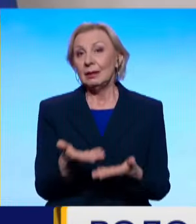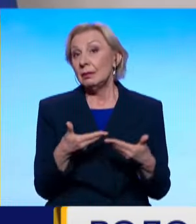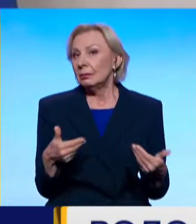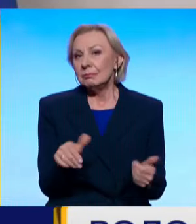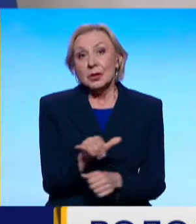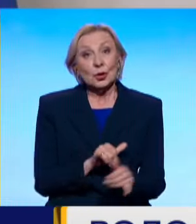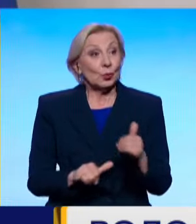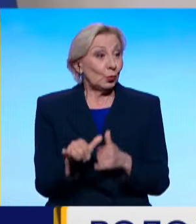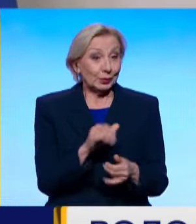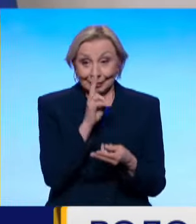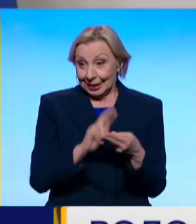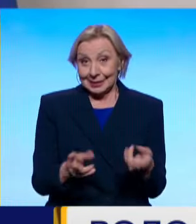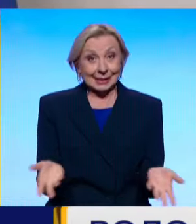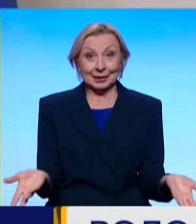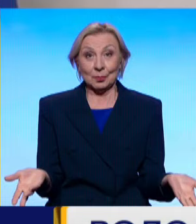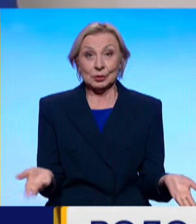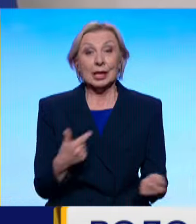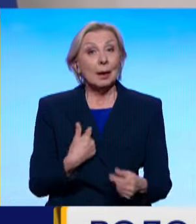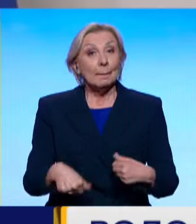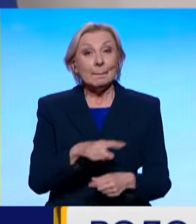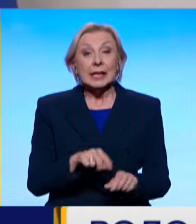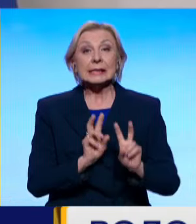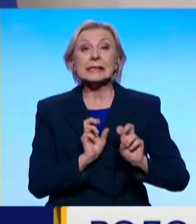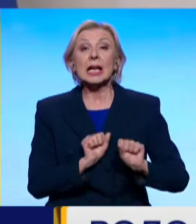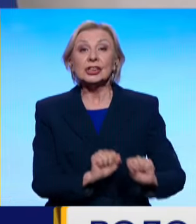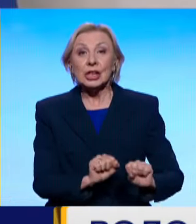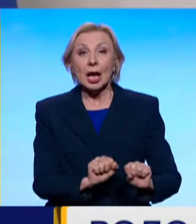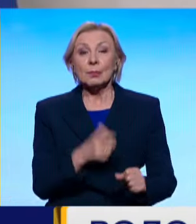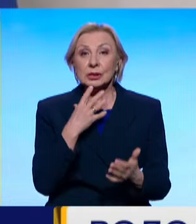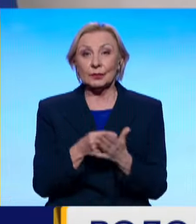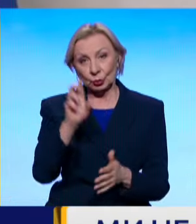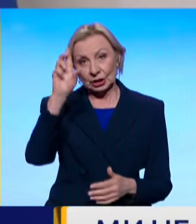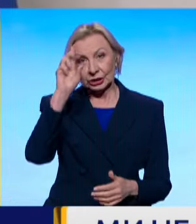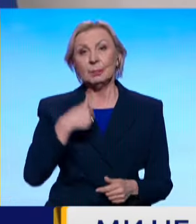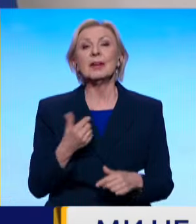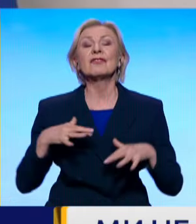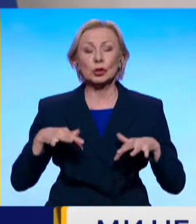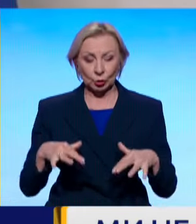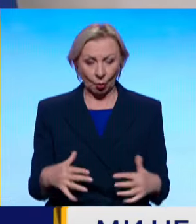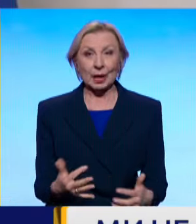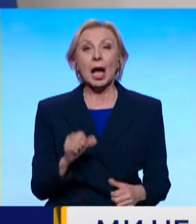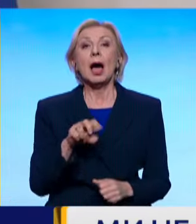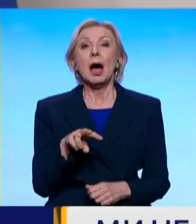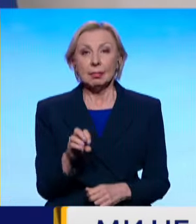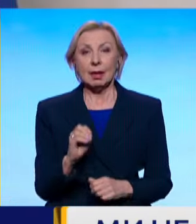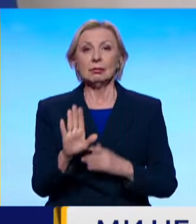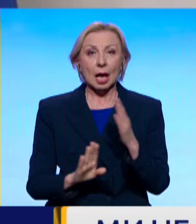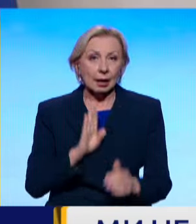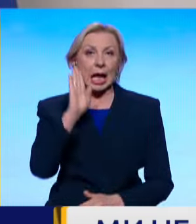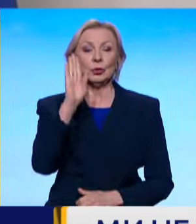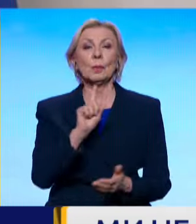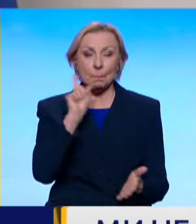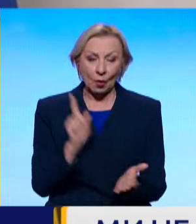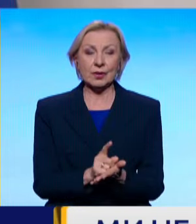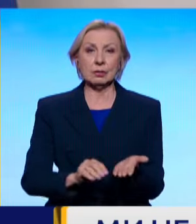нікуди не дінемось. Ми захищаємо свою державу, ми втомлюємось, але на ранок ми повинні це робити, тому що